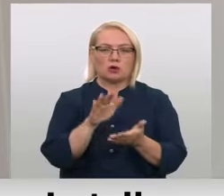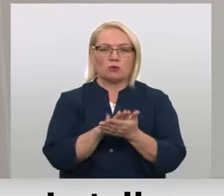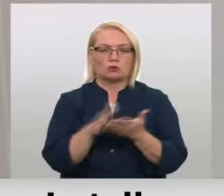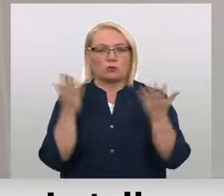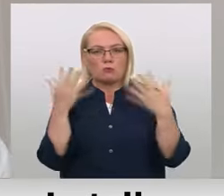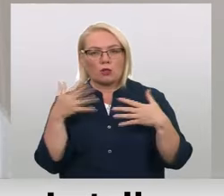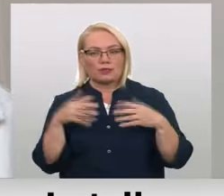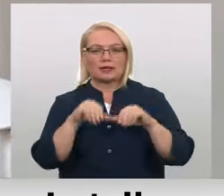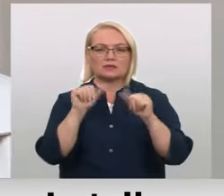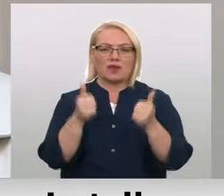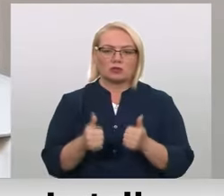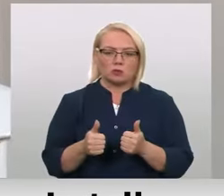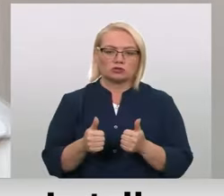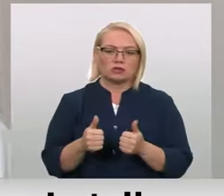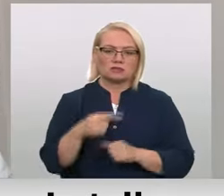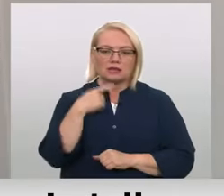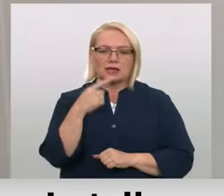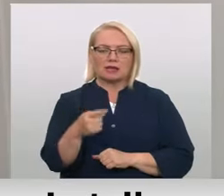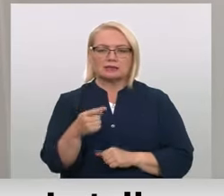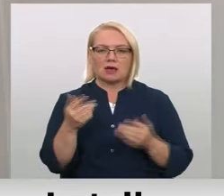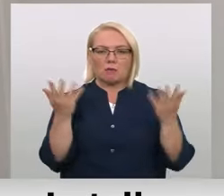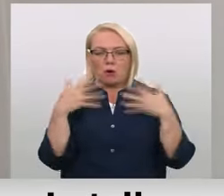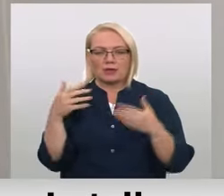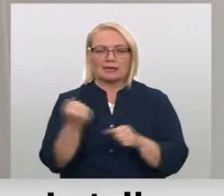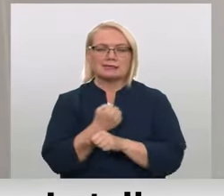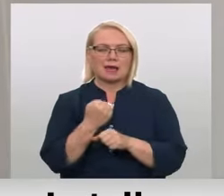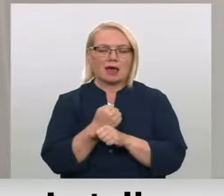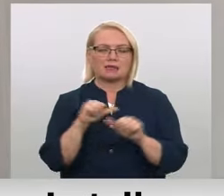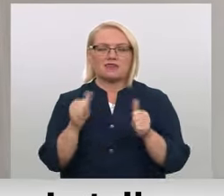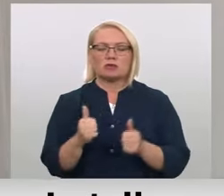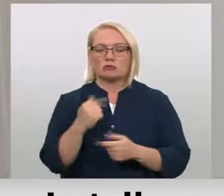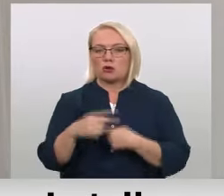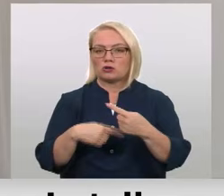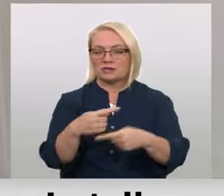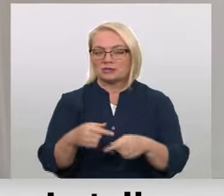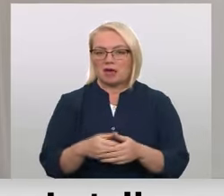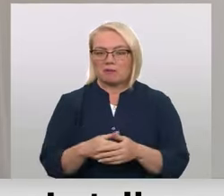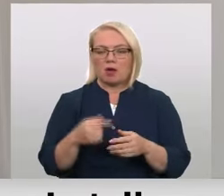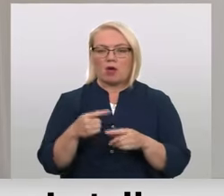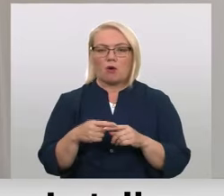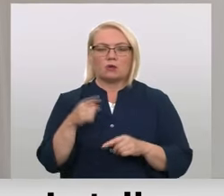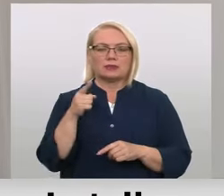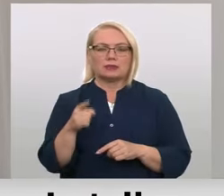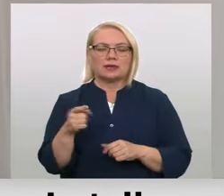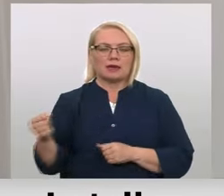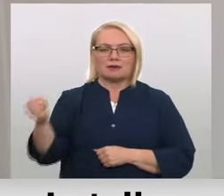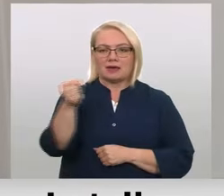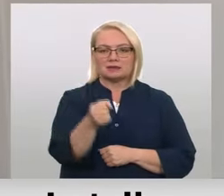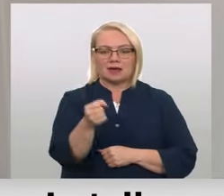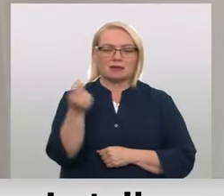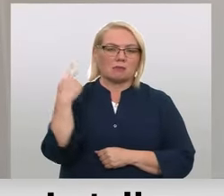veidošanas, tiksim, politikas izstrādes veidošanas procesiem, un arī tas, ka viņi tika iecelti pagājušā